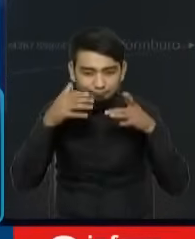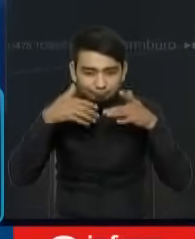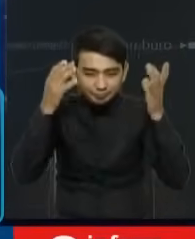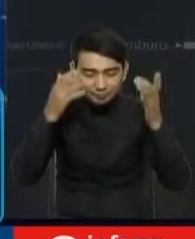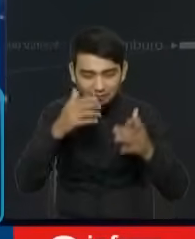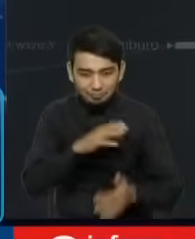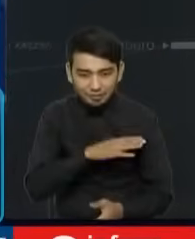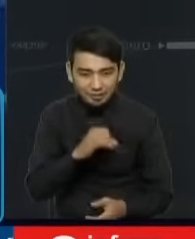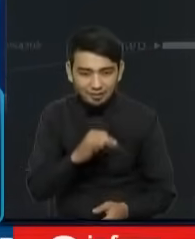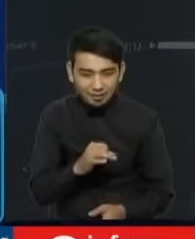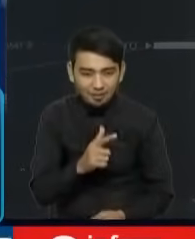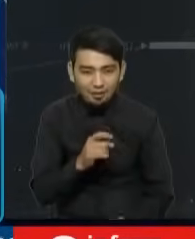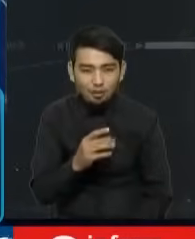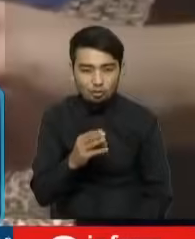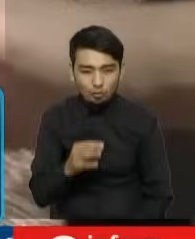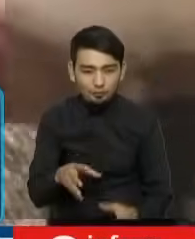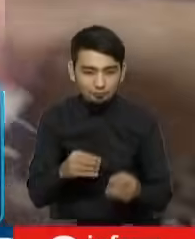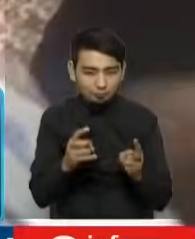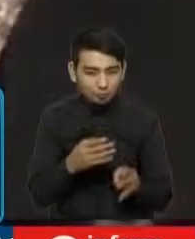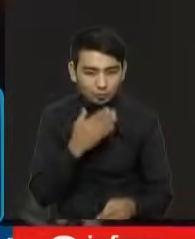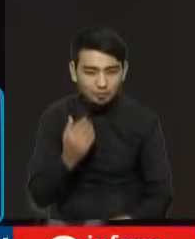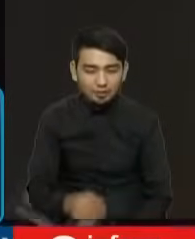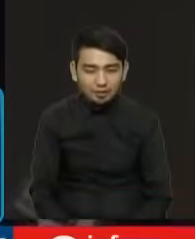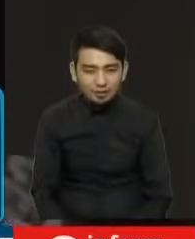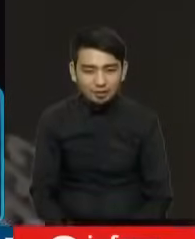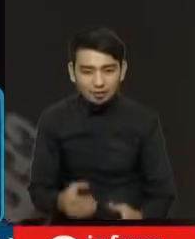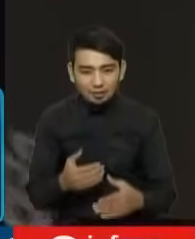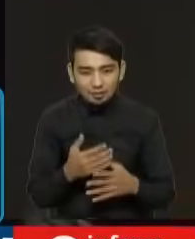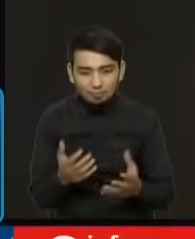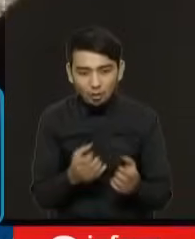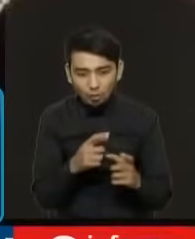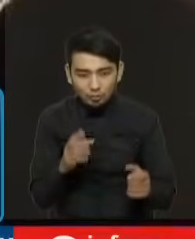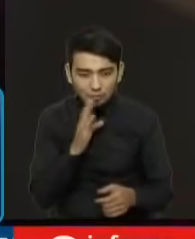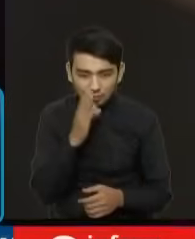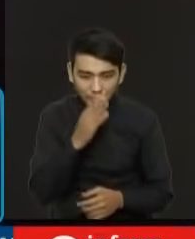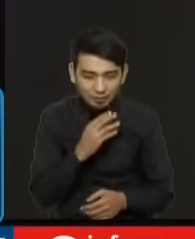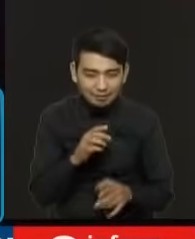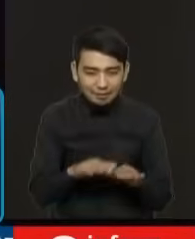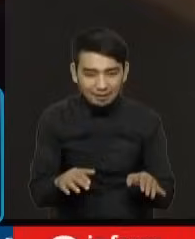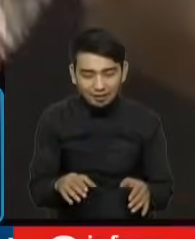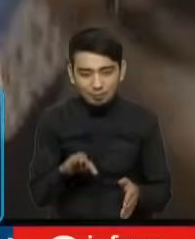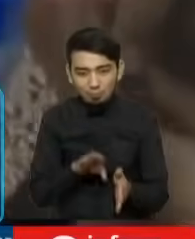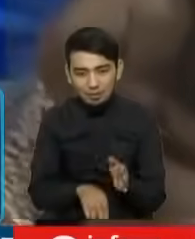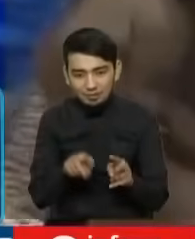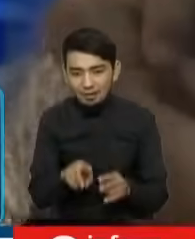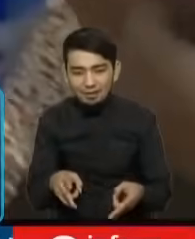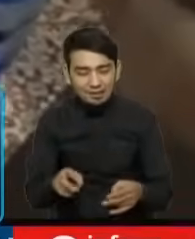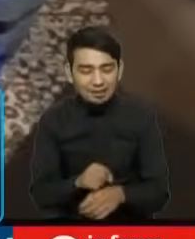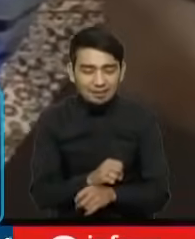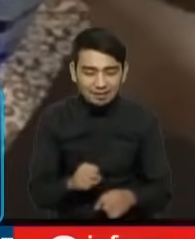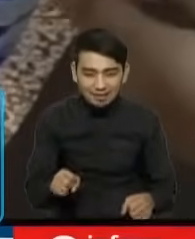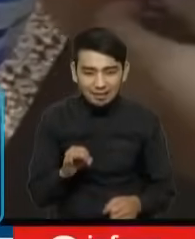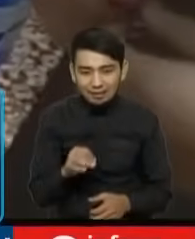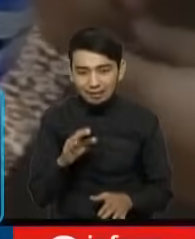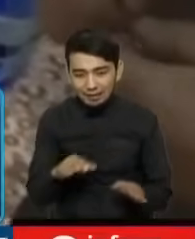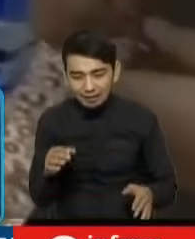горшок. Все обошлось без травм. Спасатели призывают родителей не оставлять детей без присмотра. Дети из